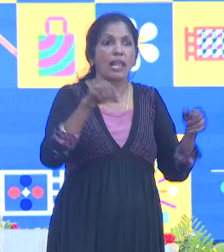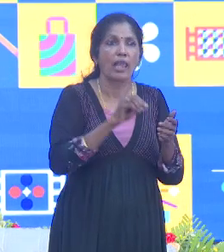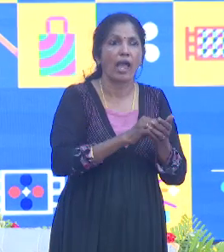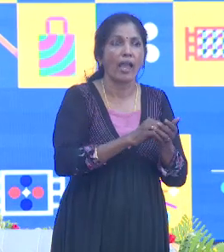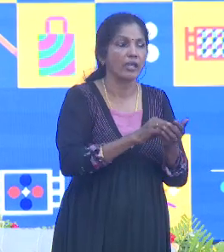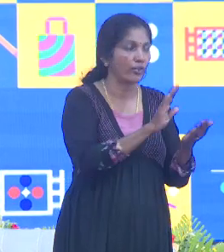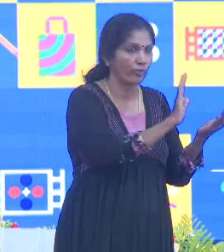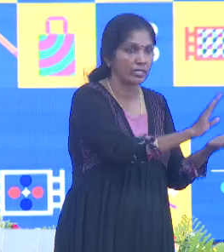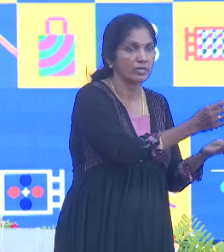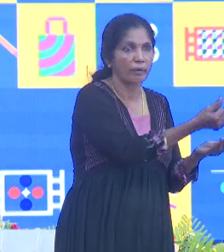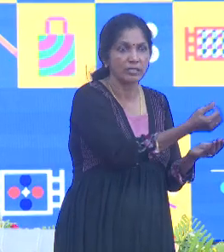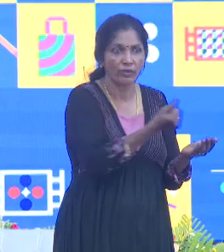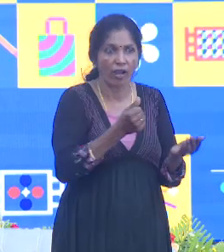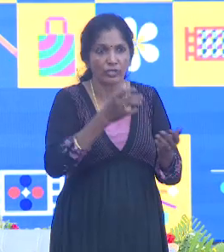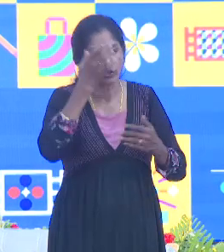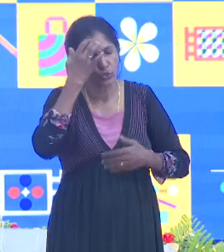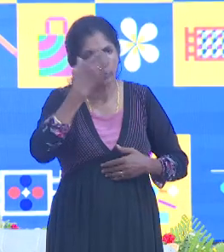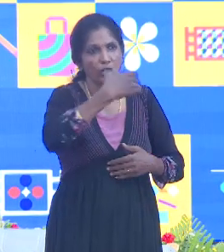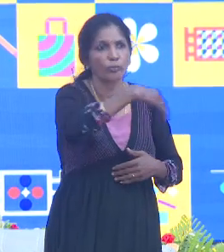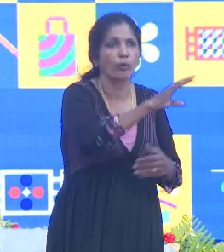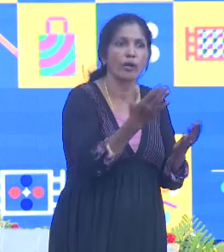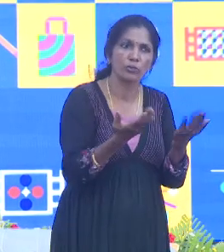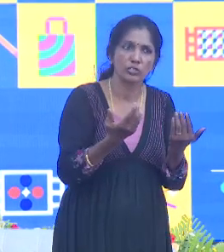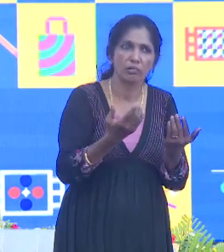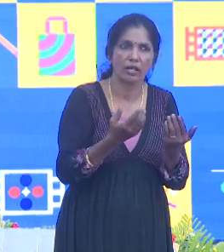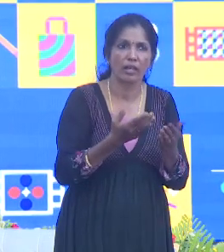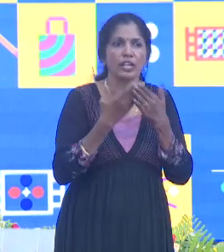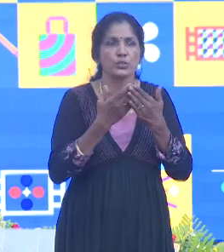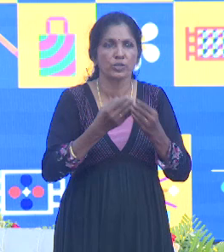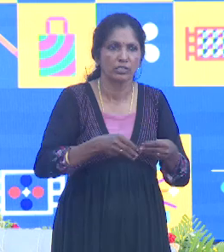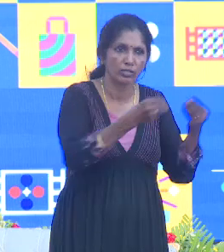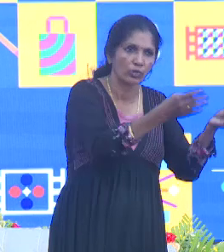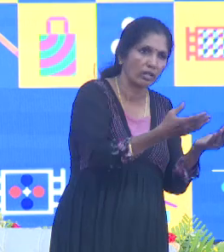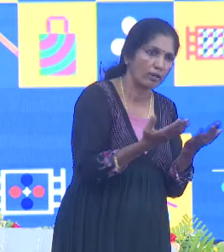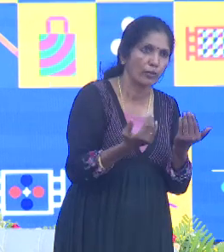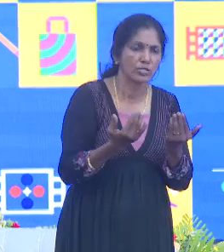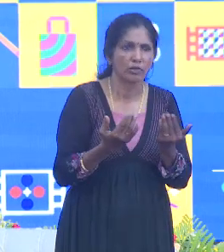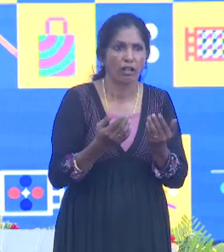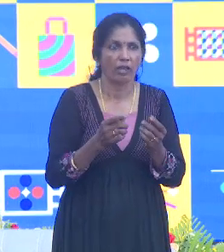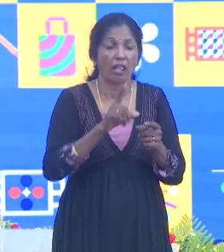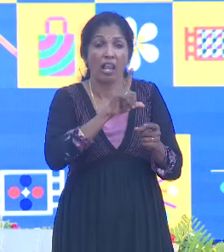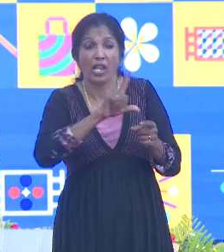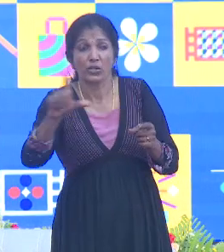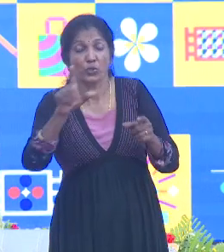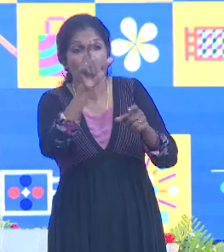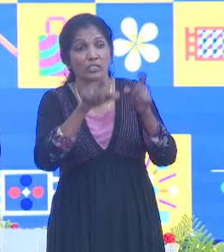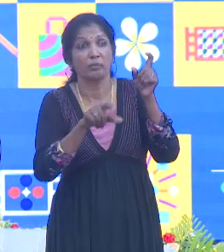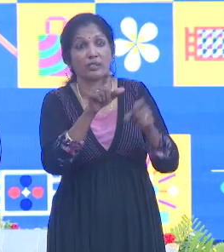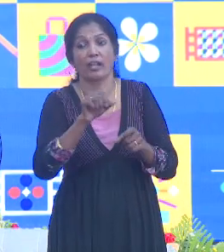അല്പം കാശുണ്ടാക്കി ആശുപത്രിയിൽ കൊണ്ടുപോകാനും ചികിത്സിക്കാനും അവന് കഴിഞ്ഞിട്ടുണ്ട്. ഈ ലക്ഷക്കണക്കിന് മനുഷ്യന് കഴിഞ്ഞിട്ടുണ്ട്. അത് ഈ